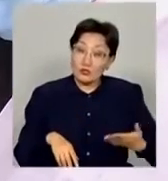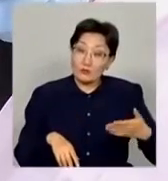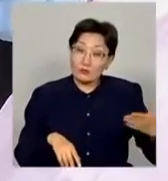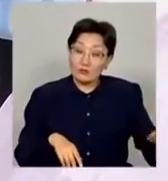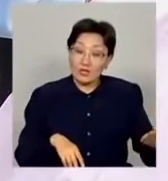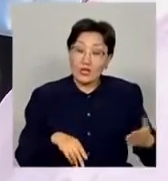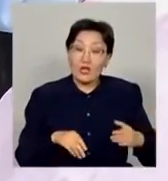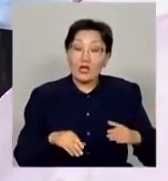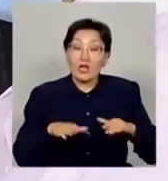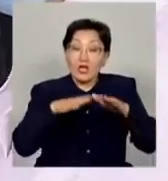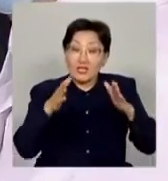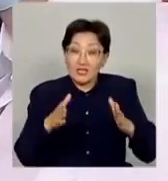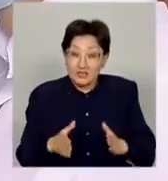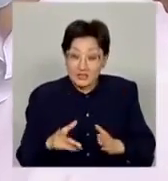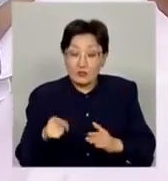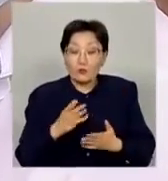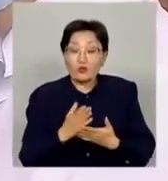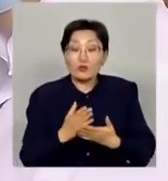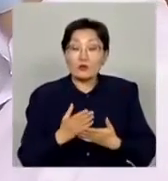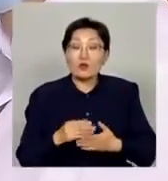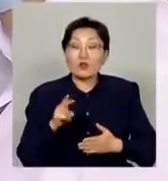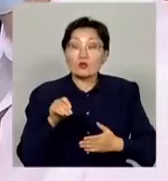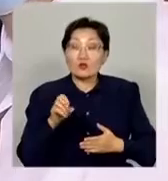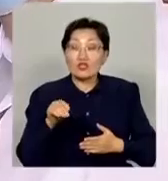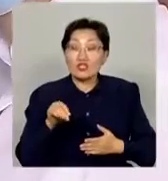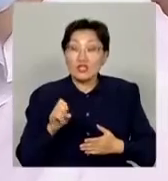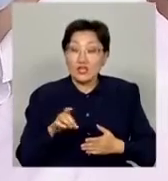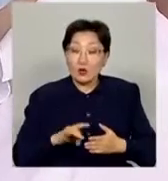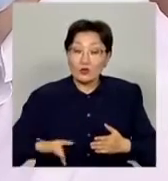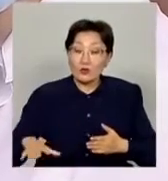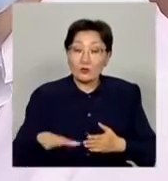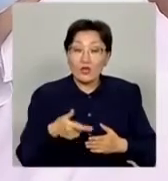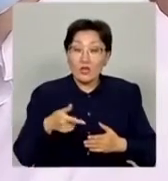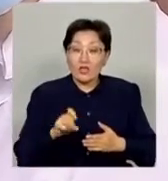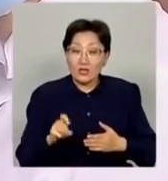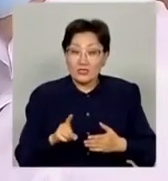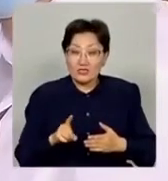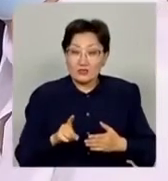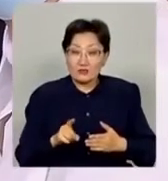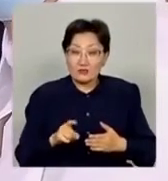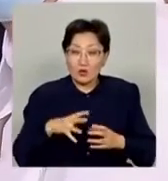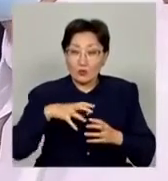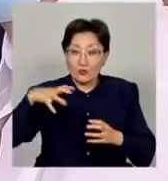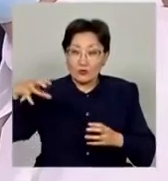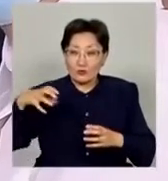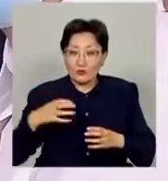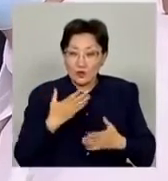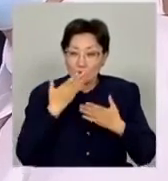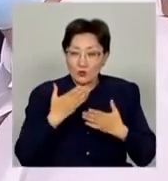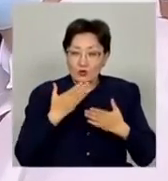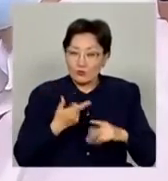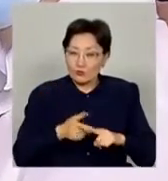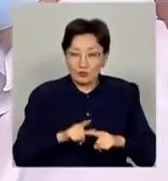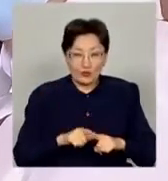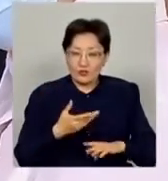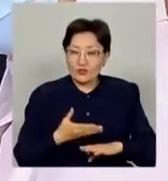жаңа котельниеміз бар. Сөз жерден бізде мынау Көкжиек ауданы бойынша газдың иісі угар. Өте жаман